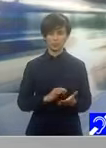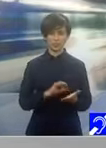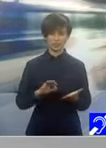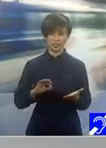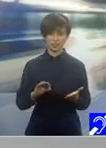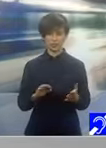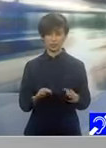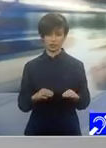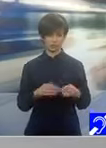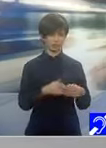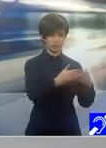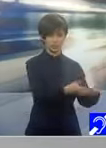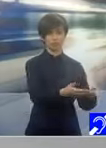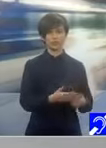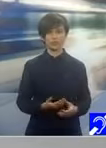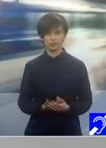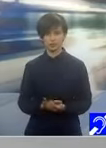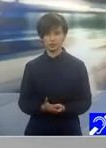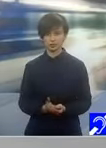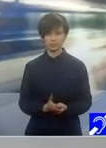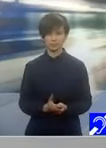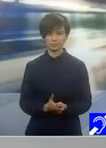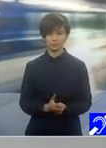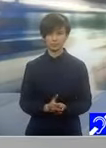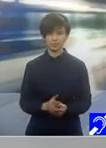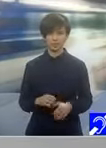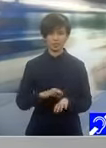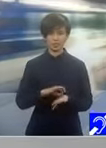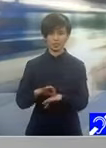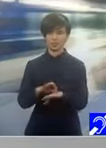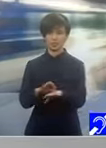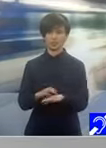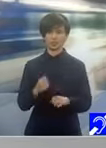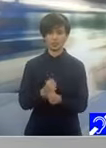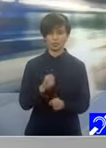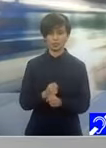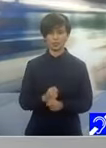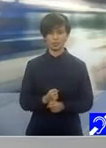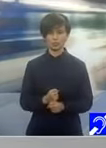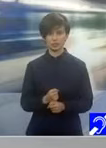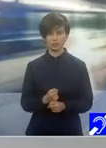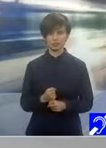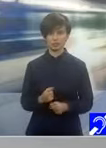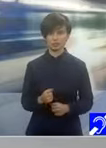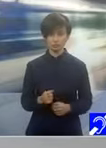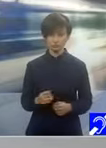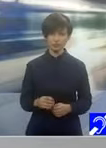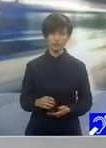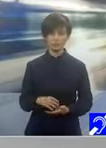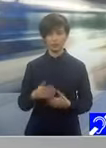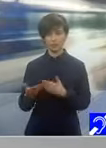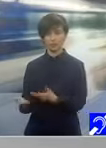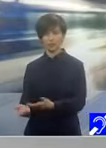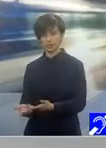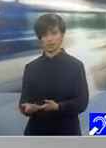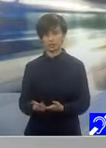folosință. Deși ghidul de întocmire spune că pot să depună și cei care au în folosință